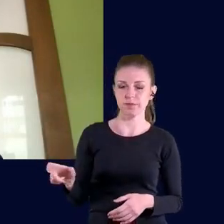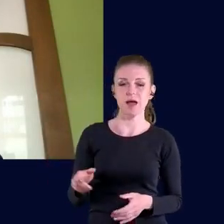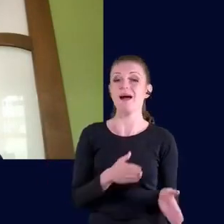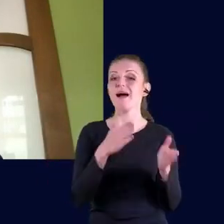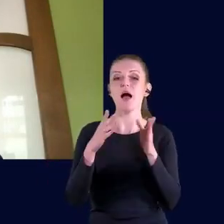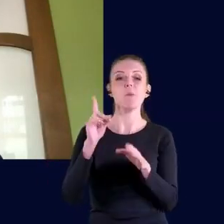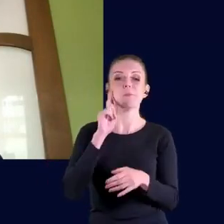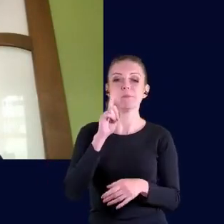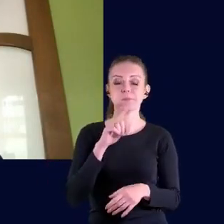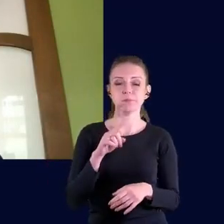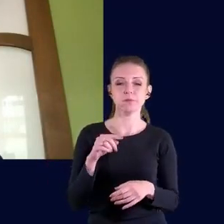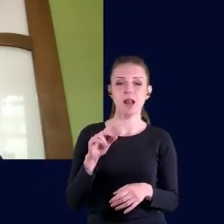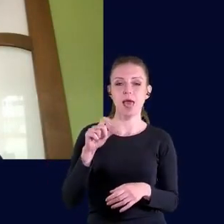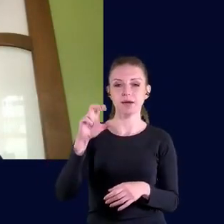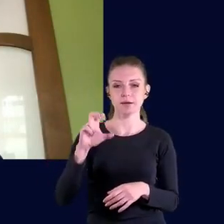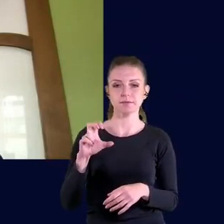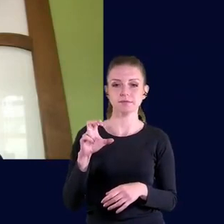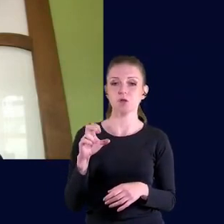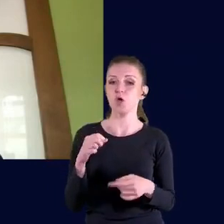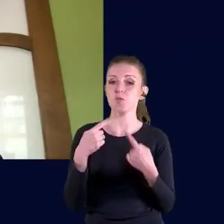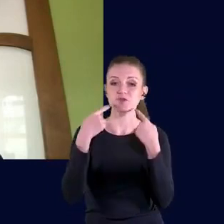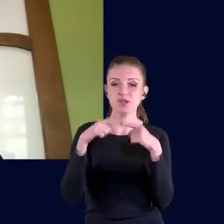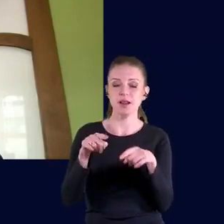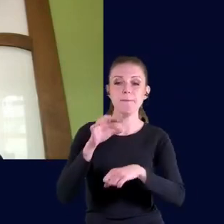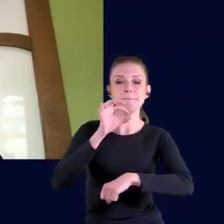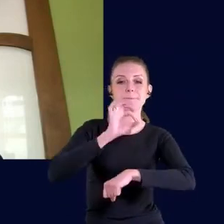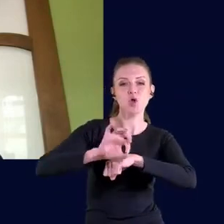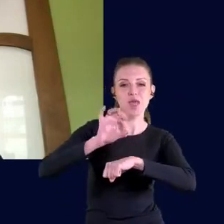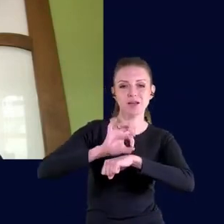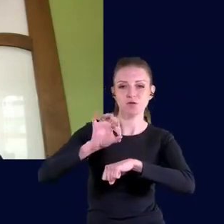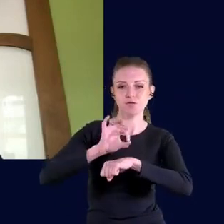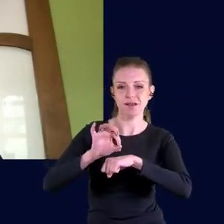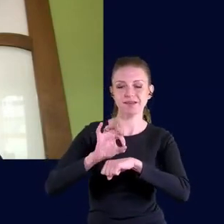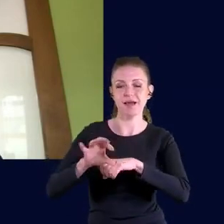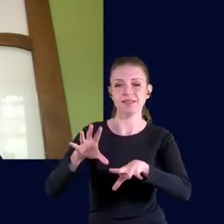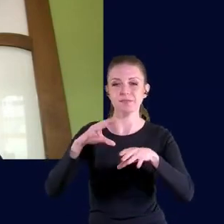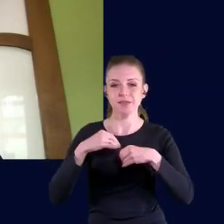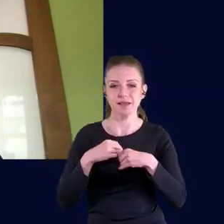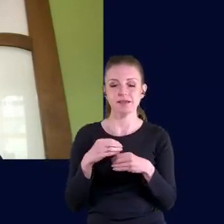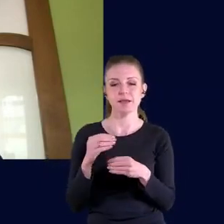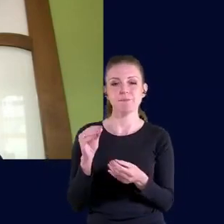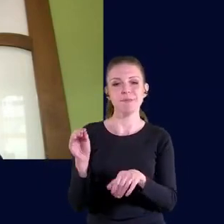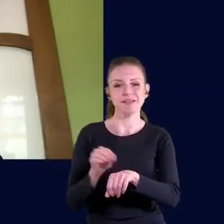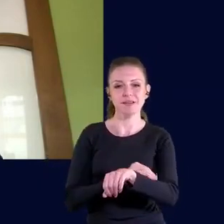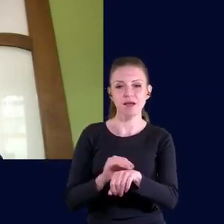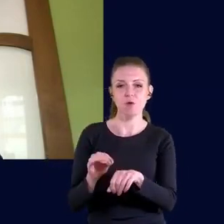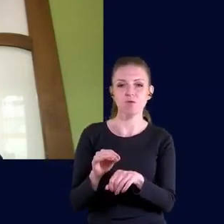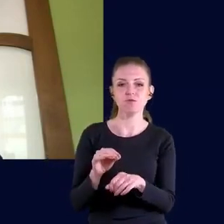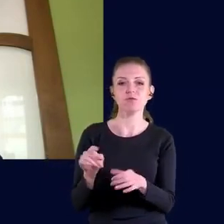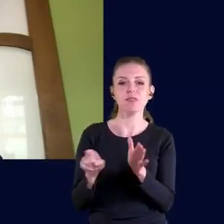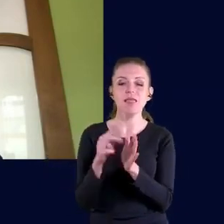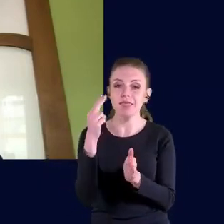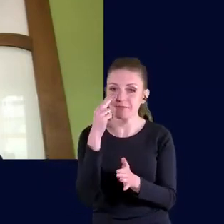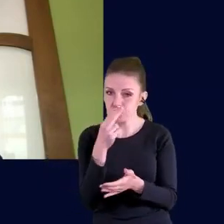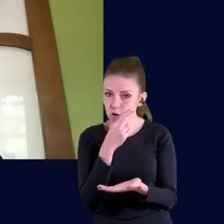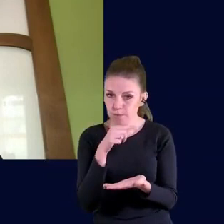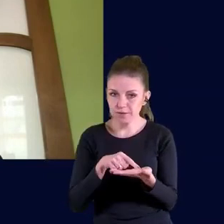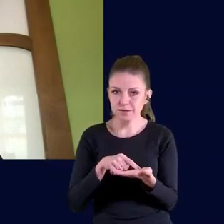doktor Lech Kolasiński zajmuje się projektowaniem adaptacji edukacyjnych i tyflo graficznych